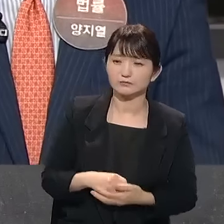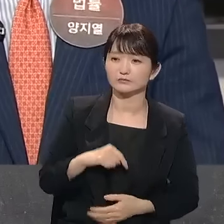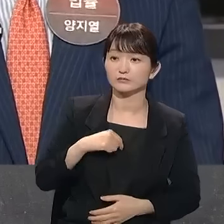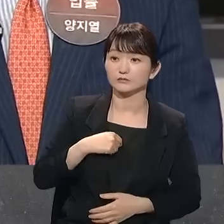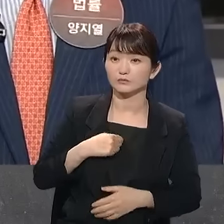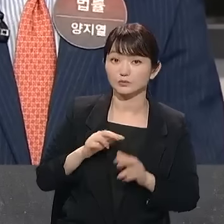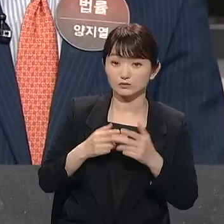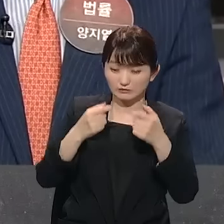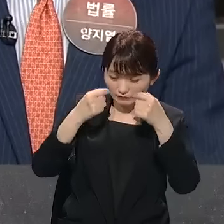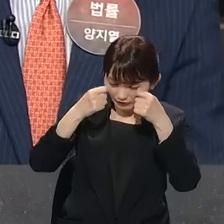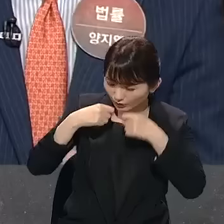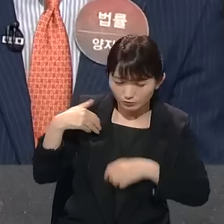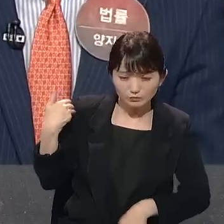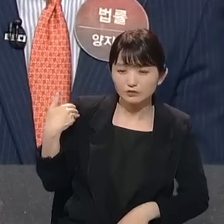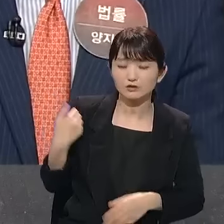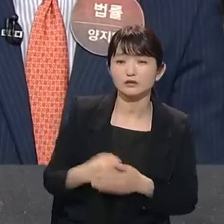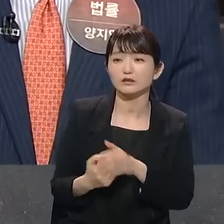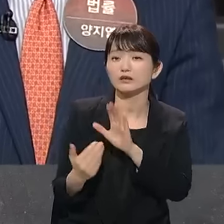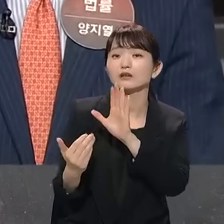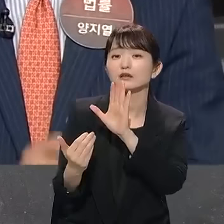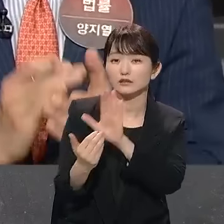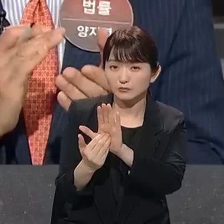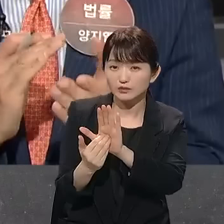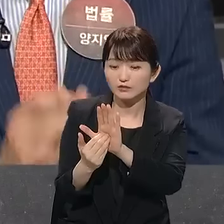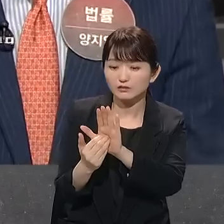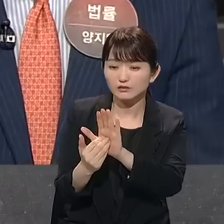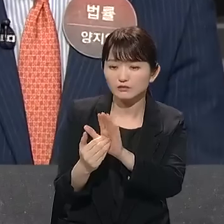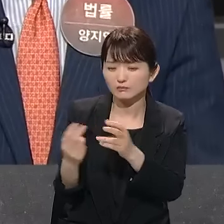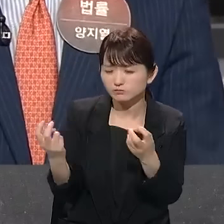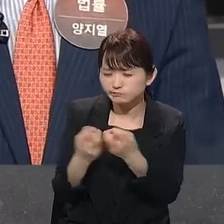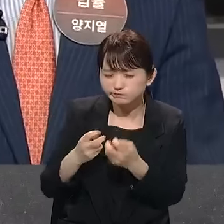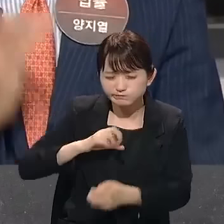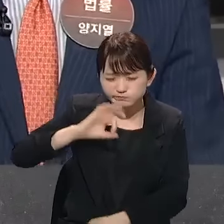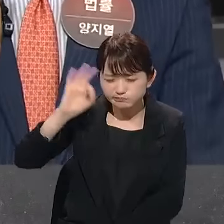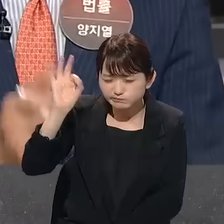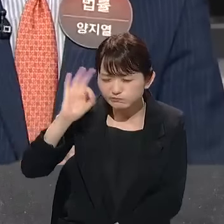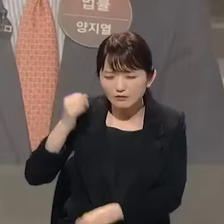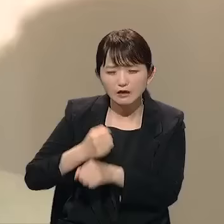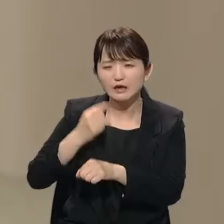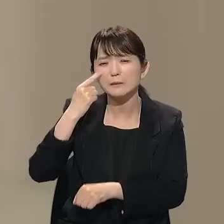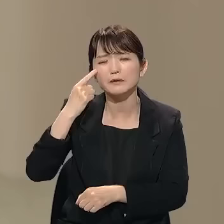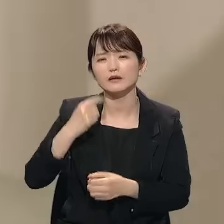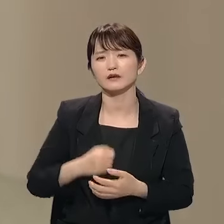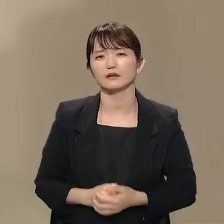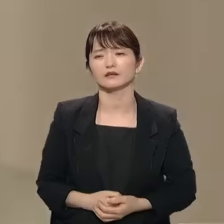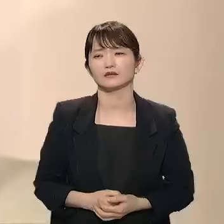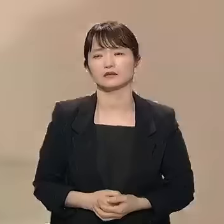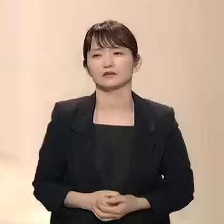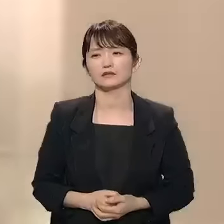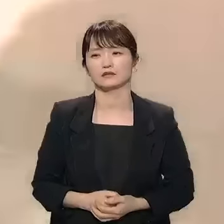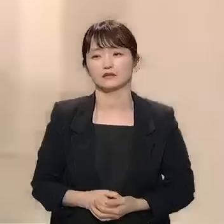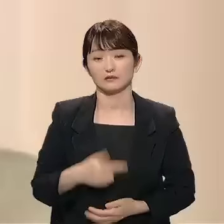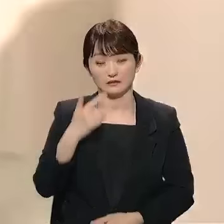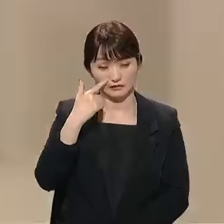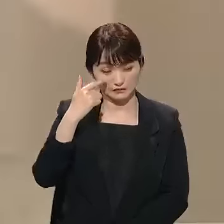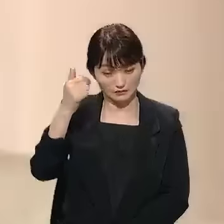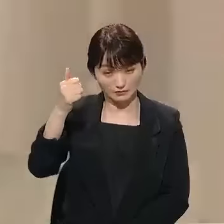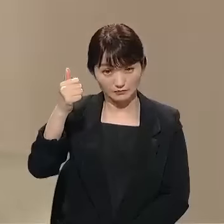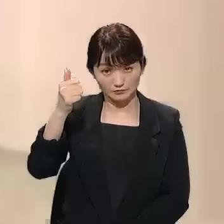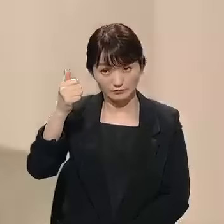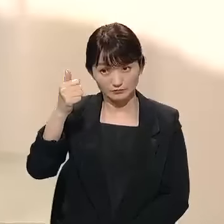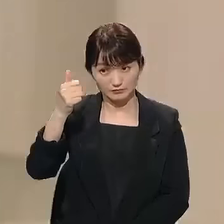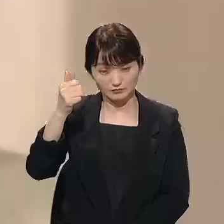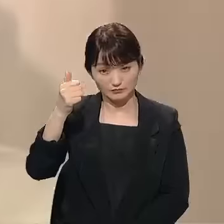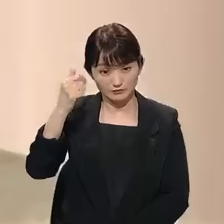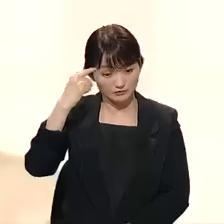줄은 몰랐다라고 얘기를 하면서 막으려고 했었고 할 수 있는 방법을 다 했었고 단 한 번도 이제 아버지하고 동의한